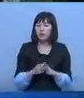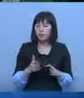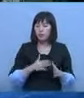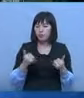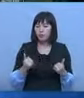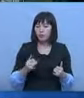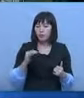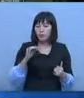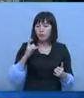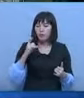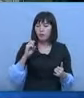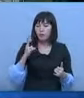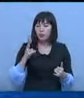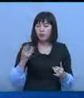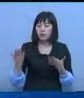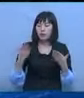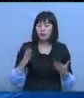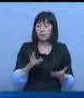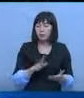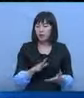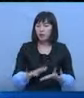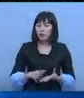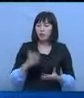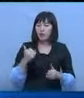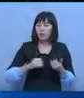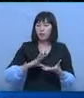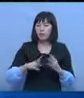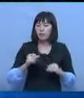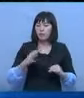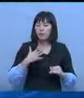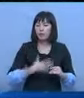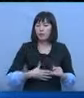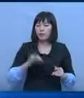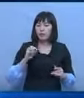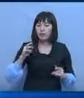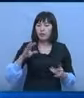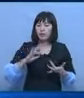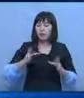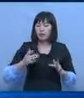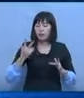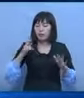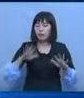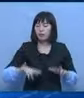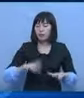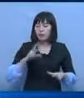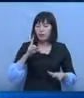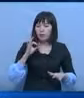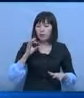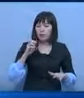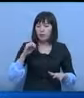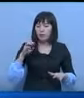UHAC Шымкент фестиваліне келіп отырмыз. Байқау қорытындысы көңілге көншітерлік. IT саласы бойынша үшінші орын креатив командасына